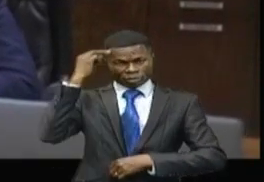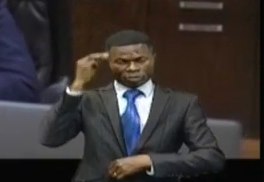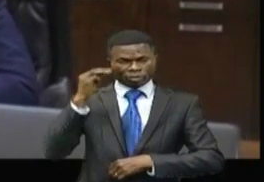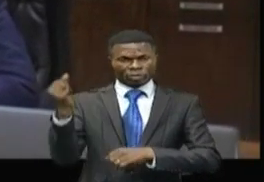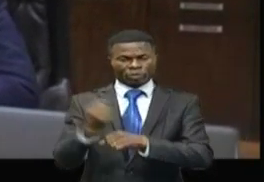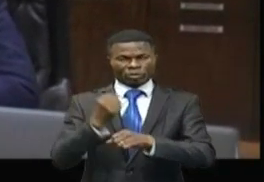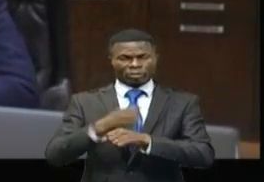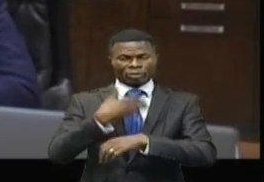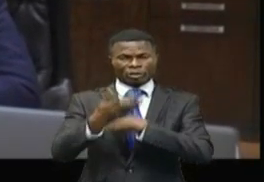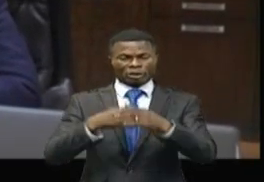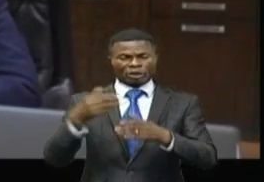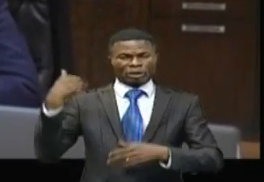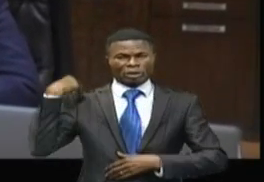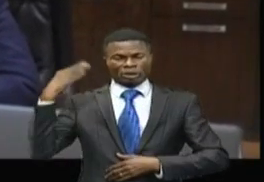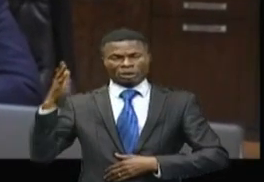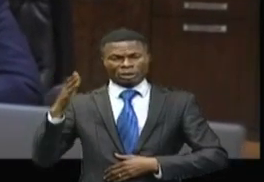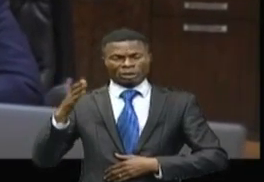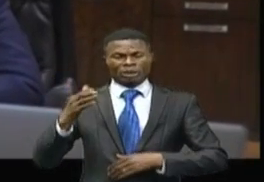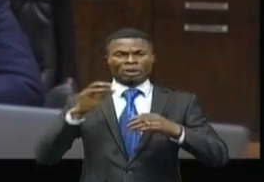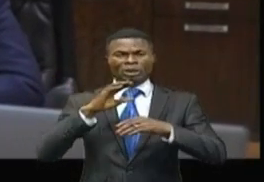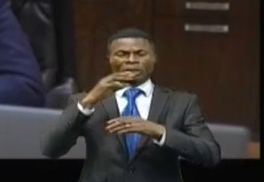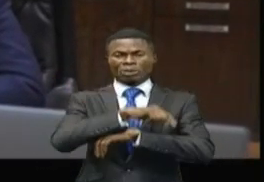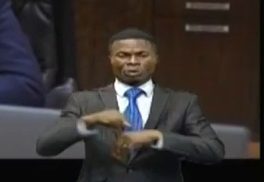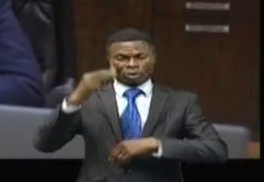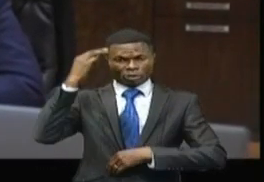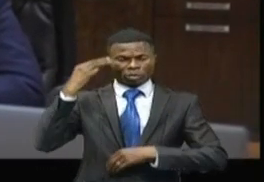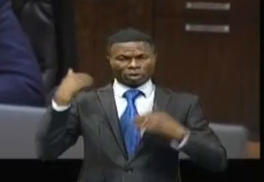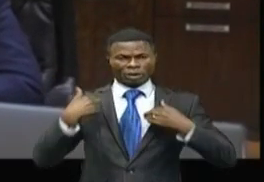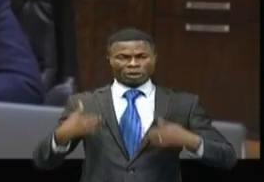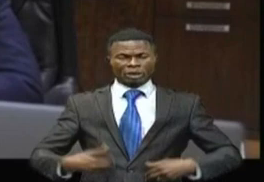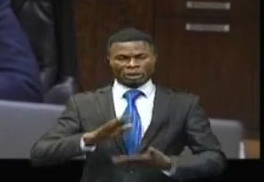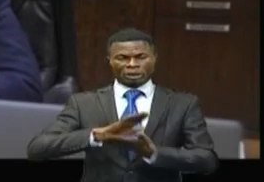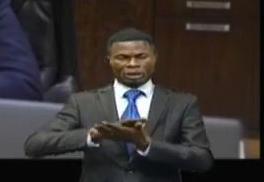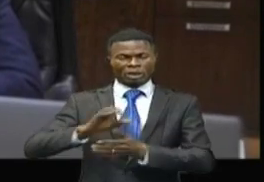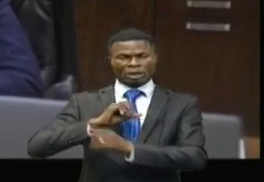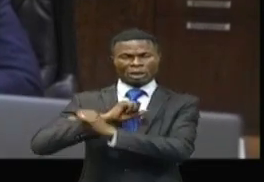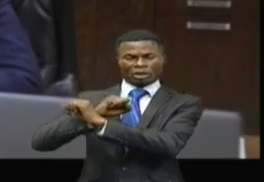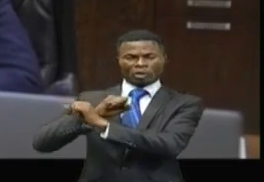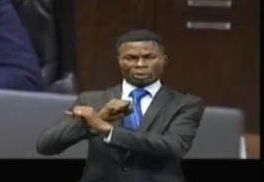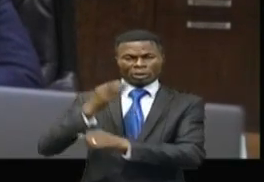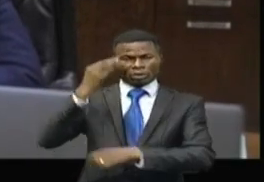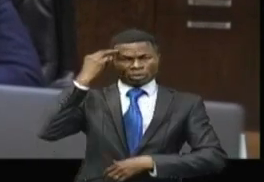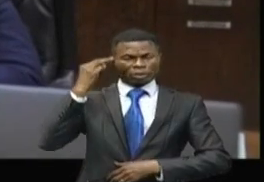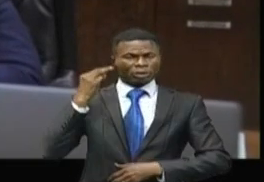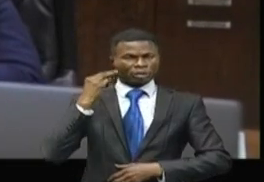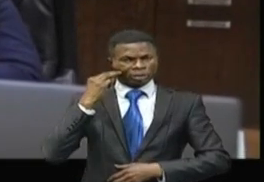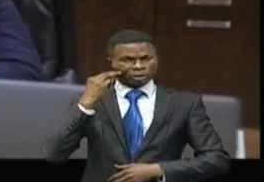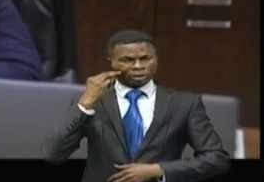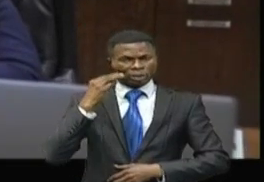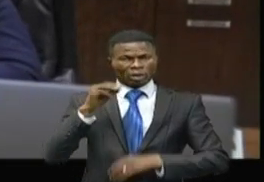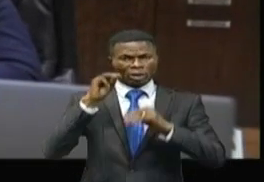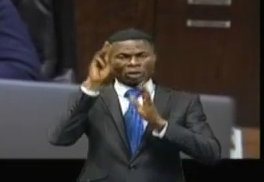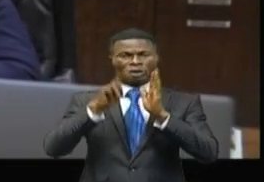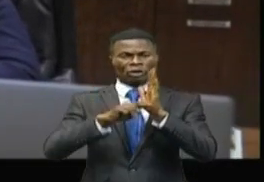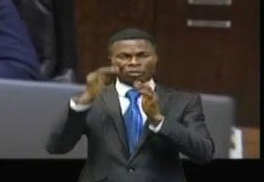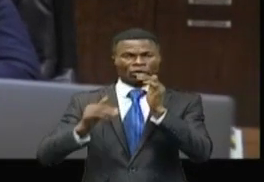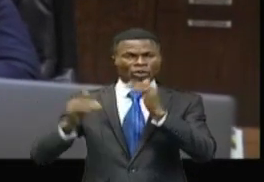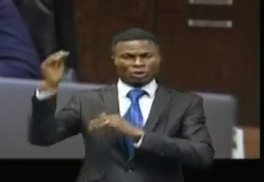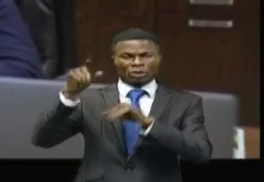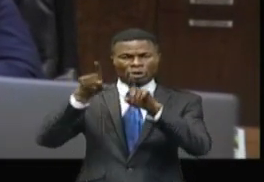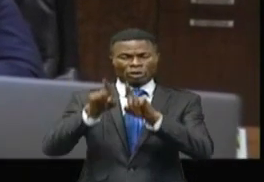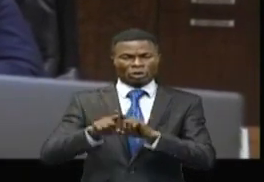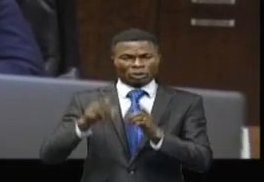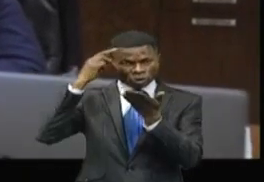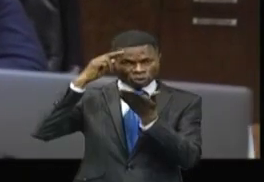le ministère de la santé et hygiène hygiène et prévention ainsi que le ministère de l'enseignement supérieur universitaire